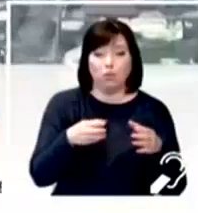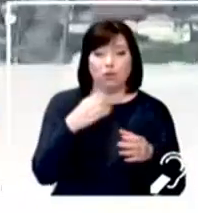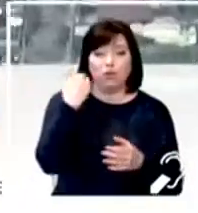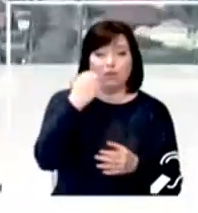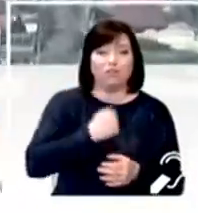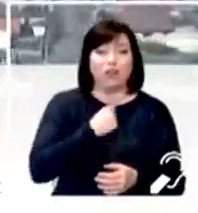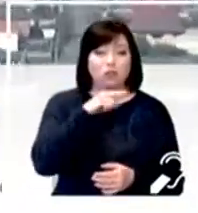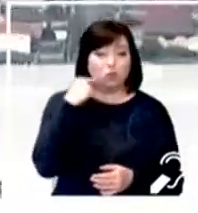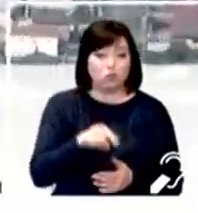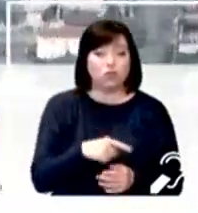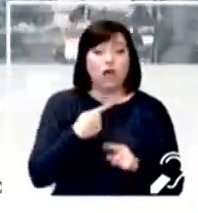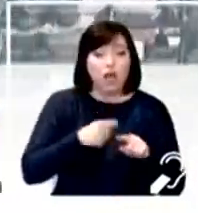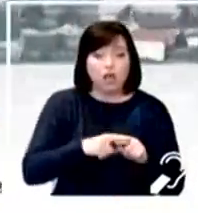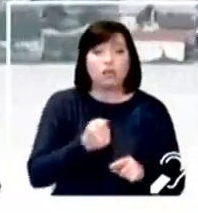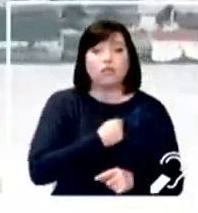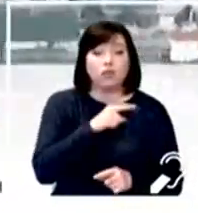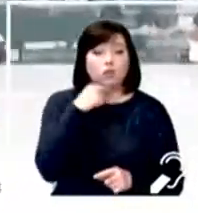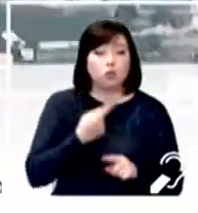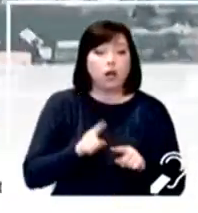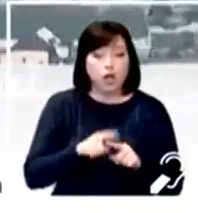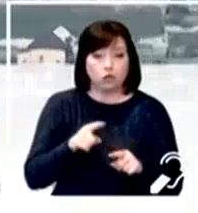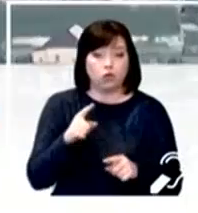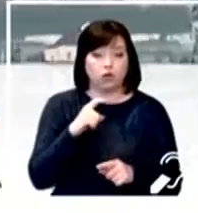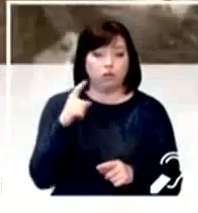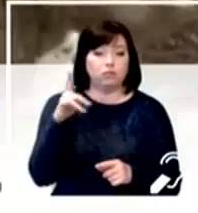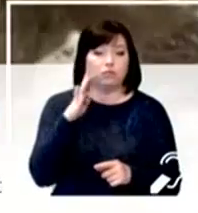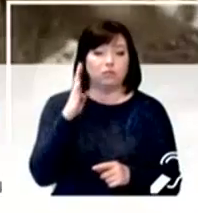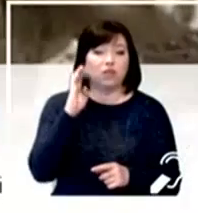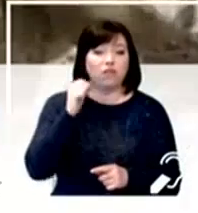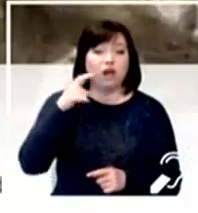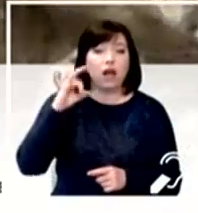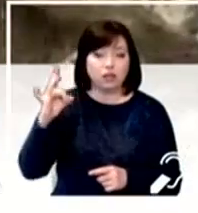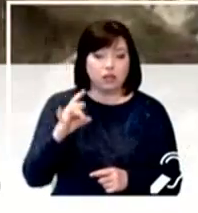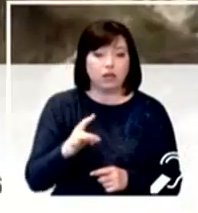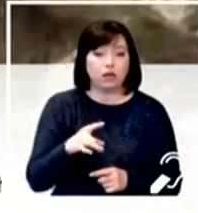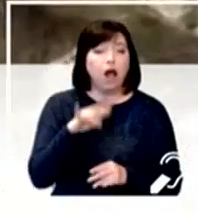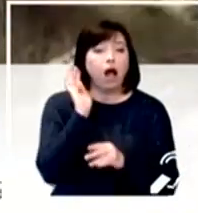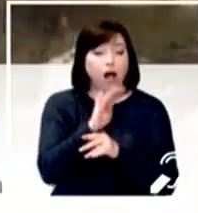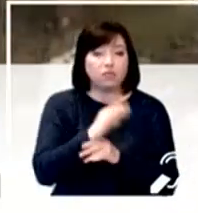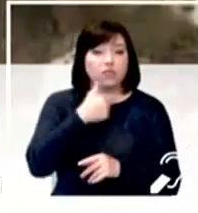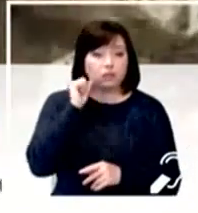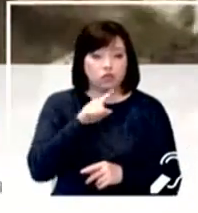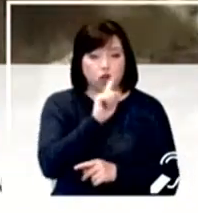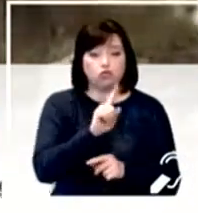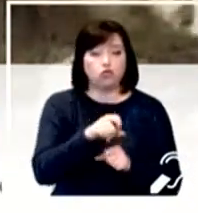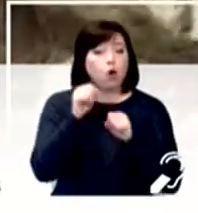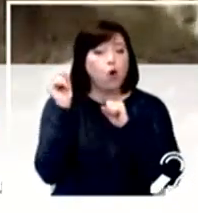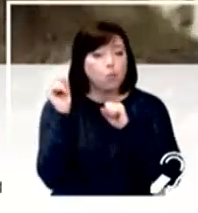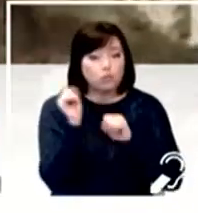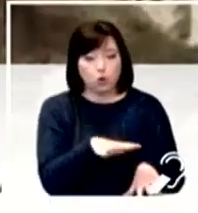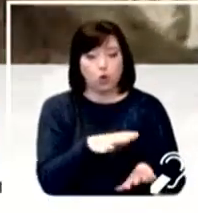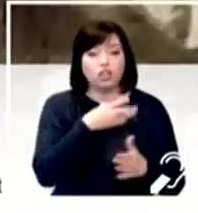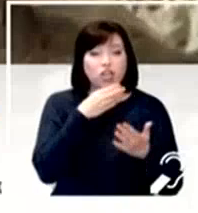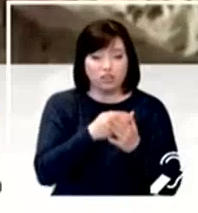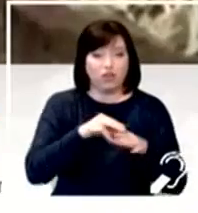Rusiei. E vorba de unități ale armatei ruse pe care proprietarul grupului privat de mercenari Wagner îi acuza ieri că au evadat lăsând descoperit unul